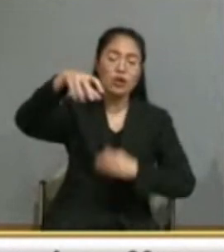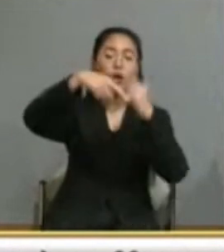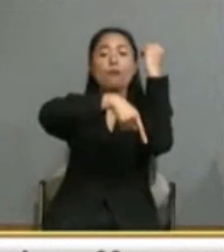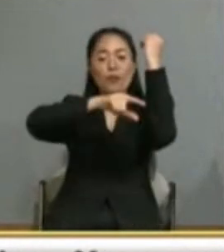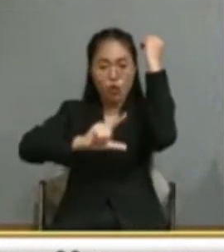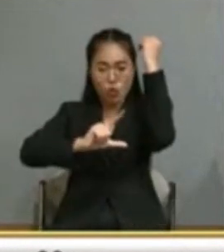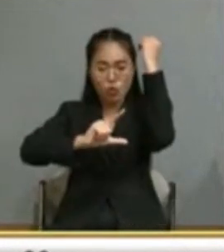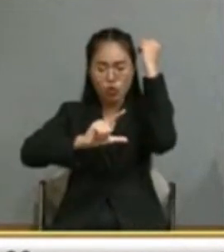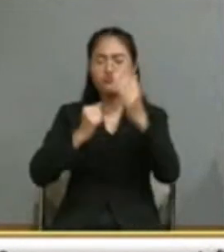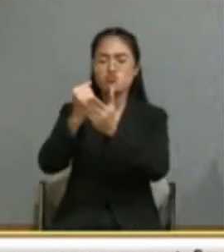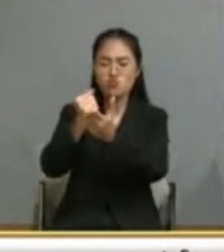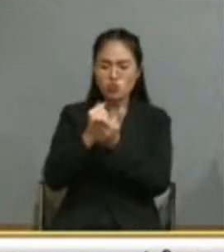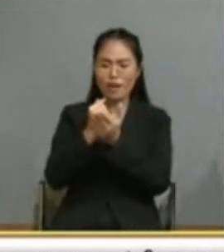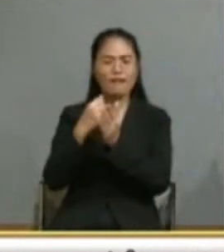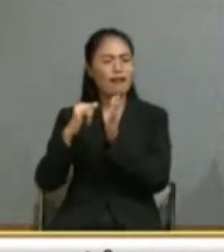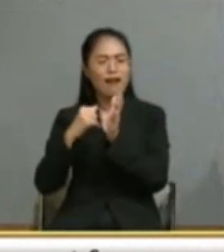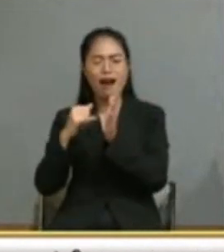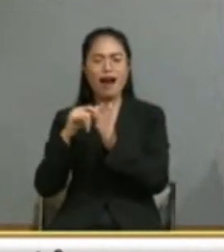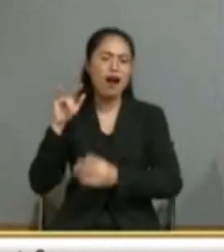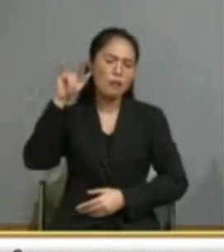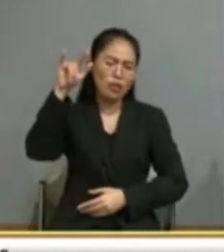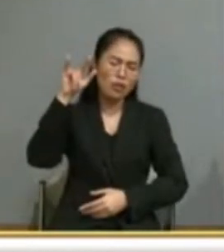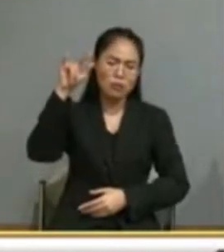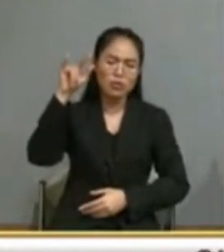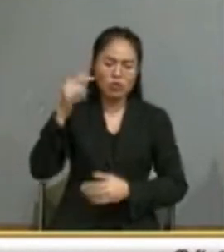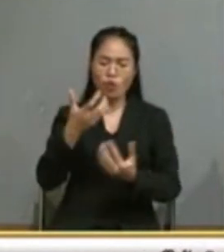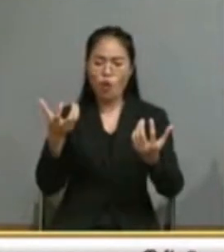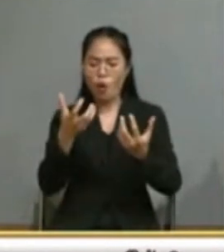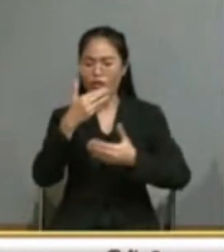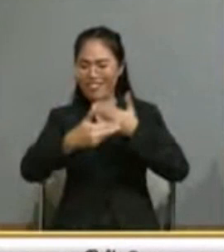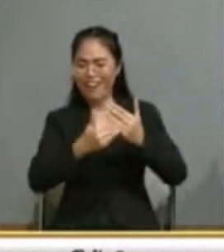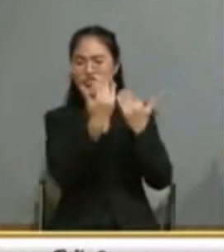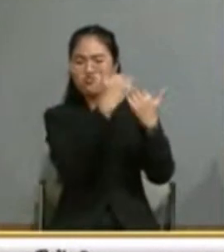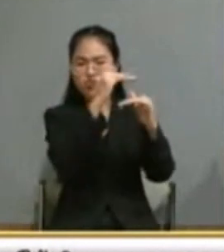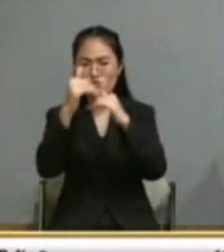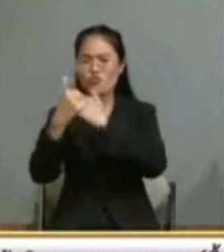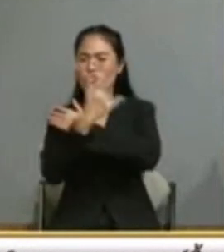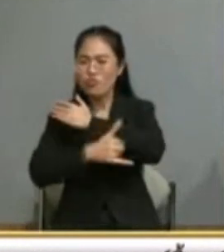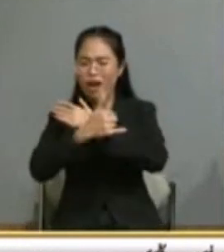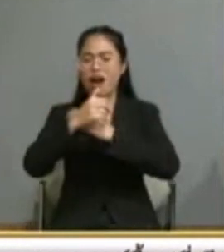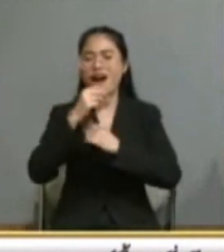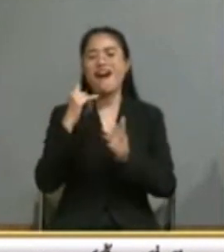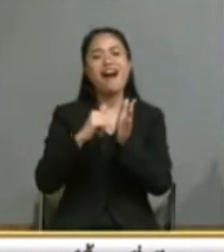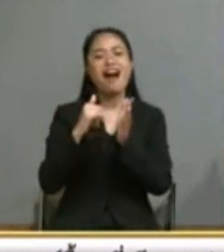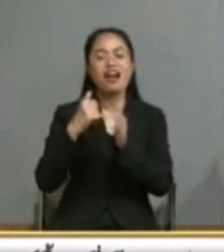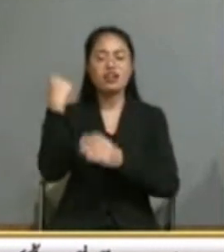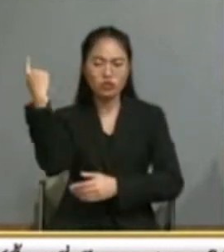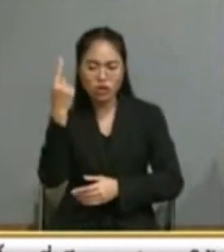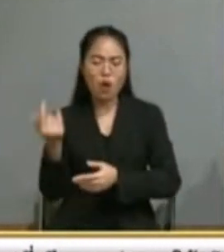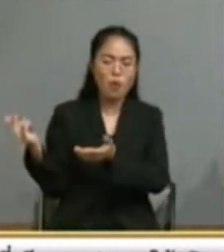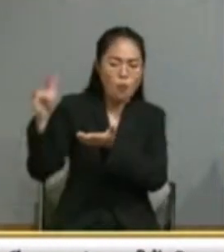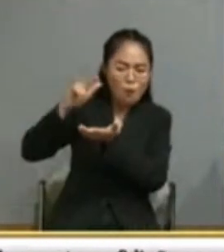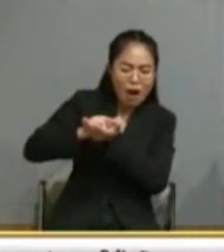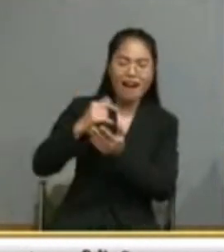มทั้ใดานกเดินทาง การส Vladimir lูดการทองเที่ยวการลทุน และการสรางอะไรได้